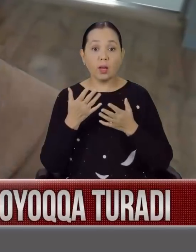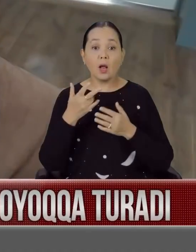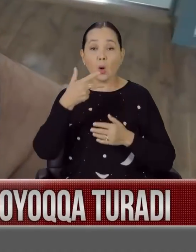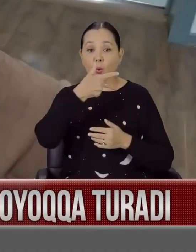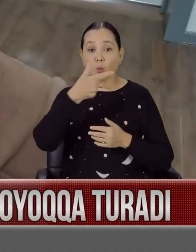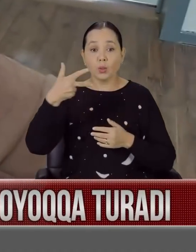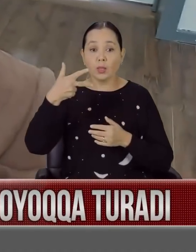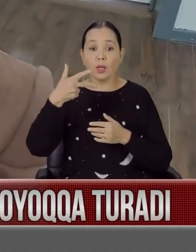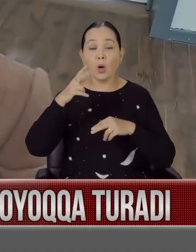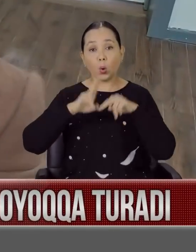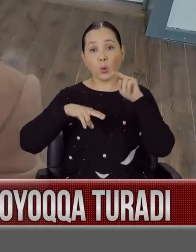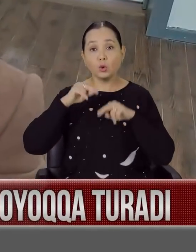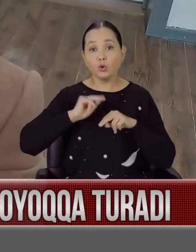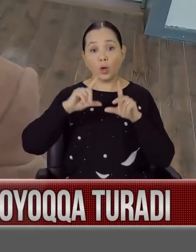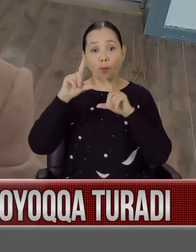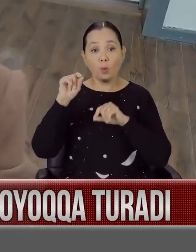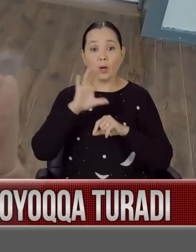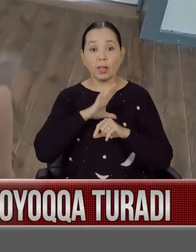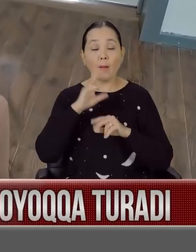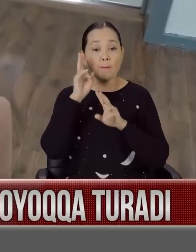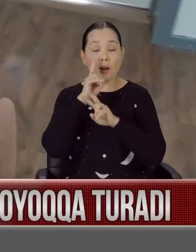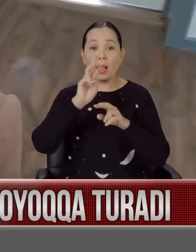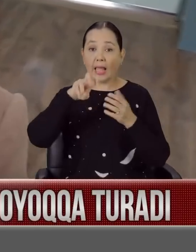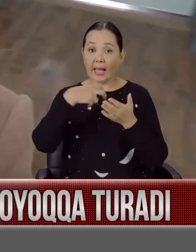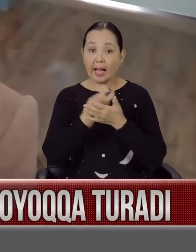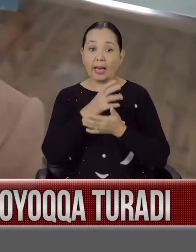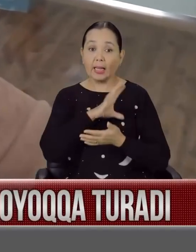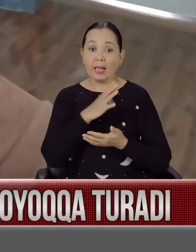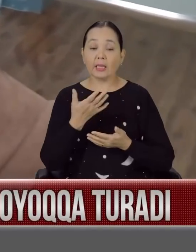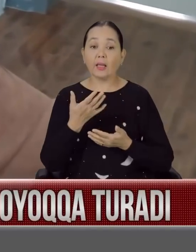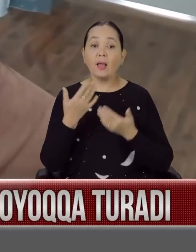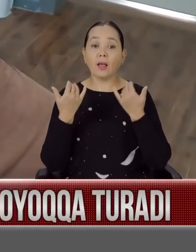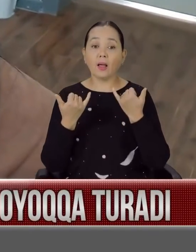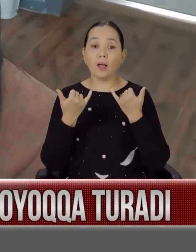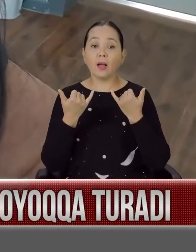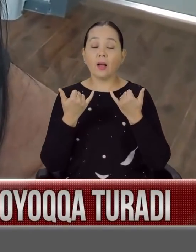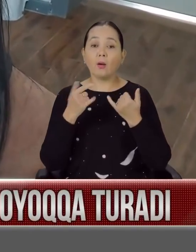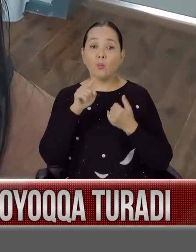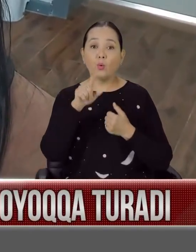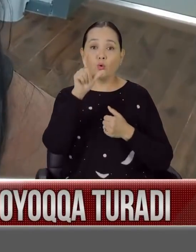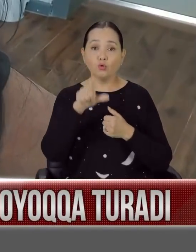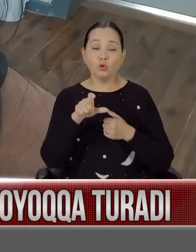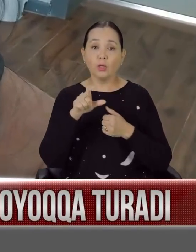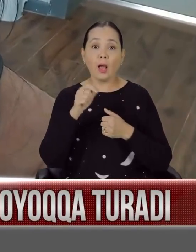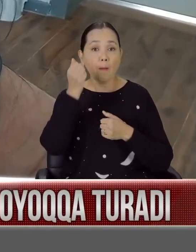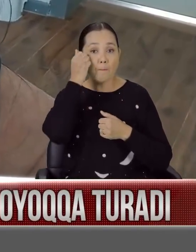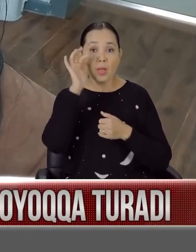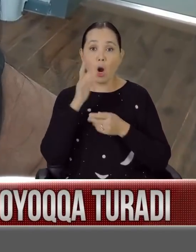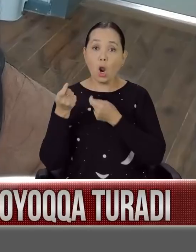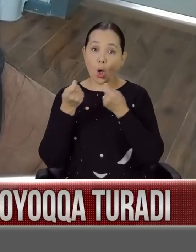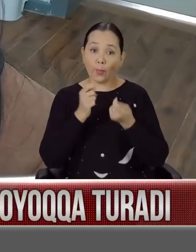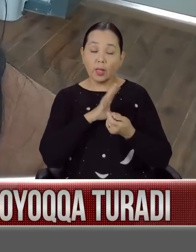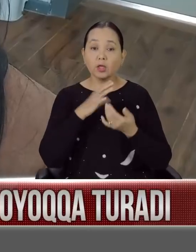3-chi etajdan qurilishga ishga borganlarda bilmasdan yiqilganlar. Endi bu kishini behol olib kelishgan